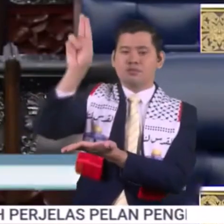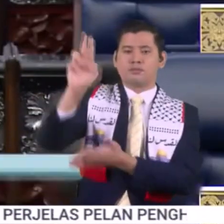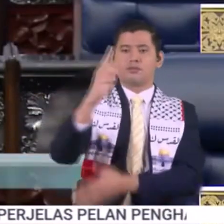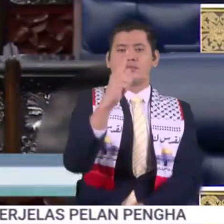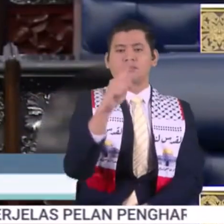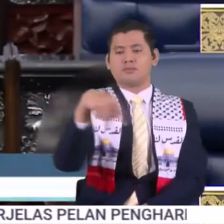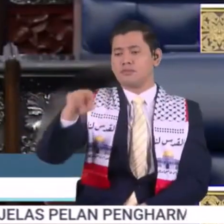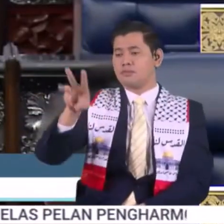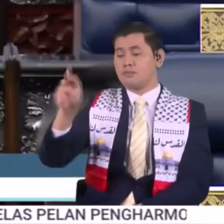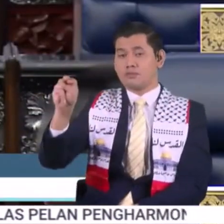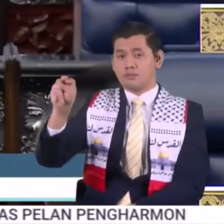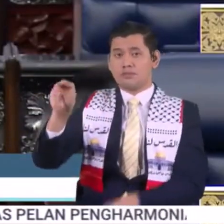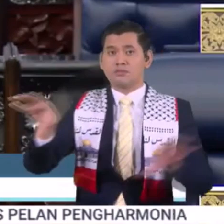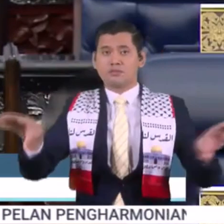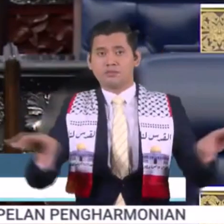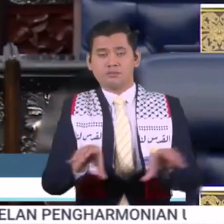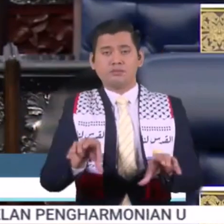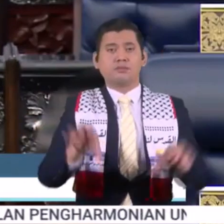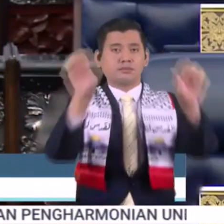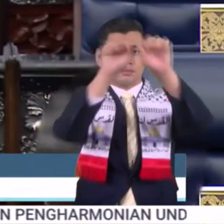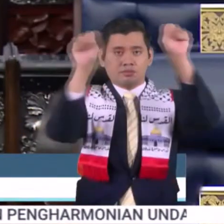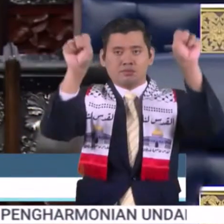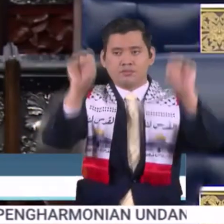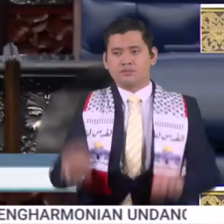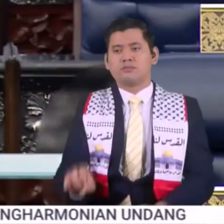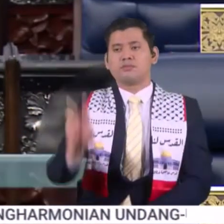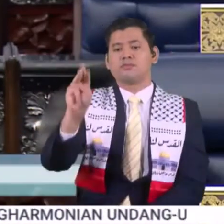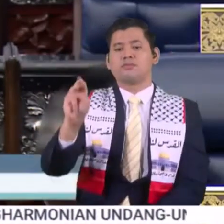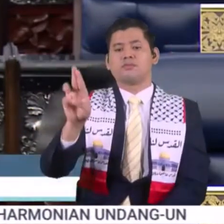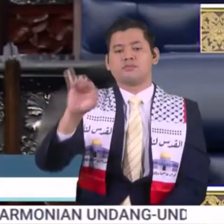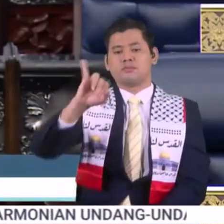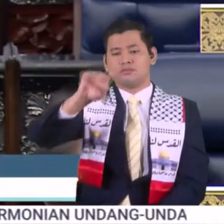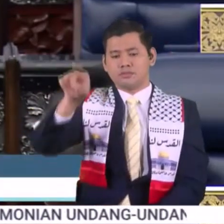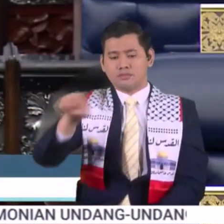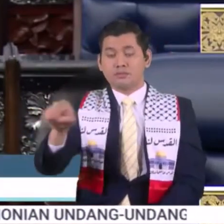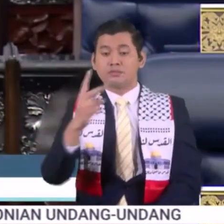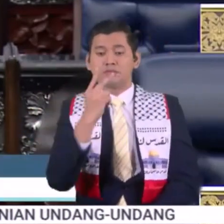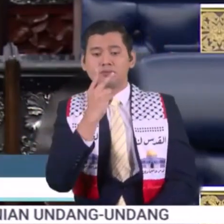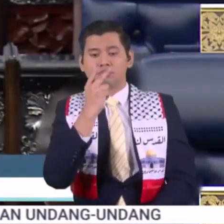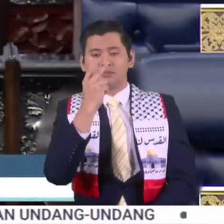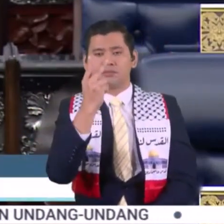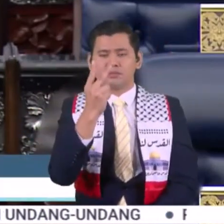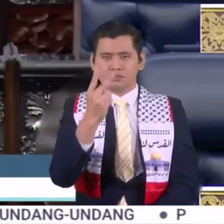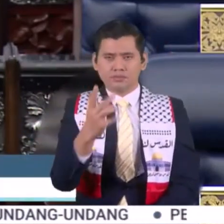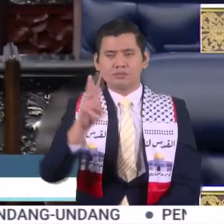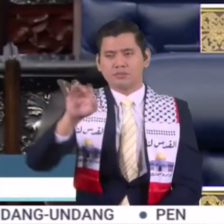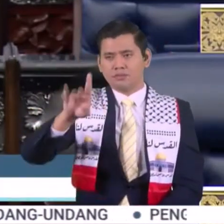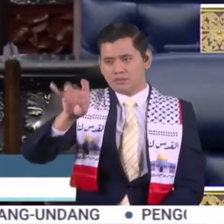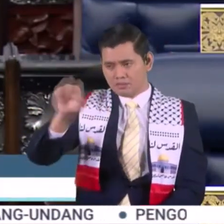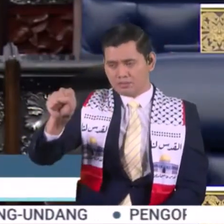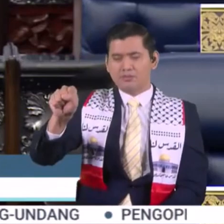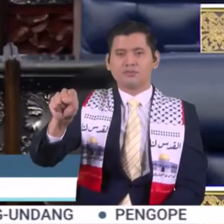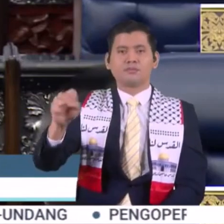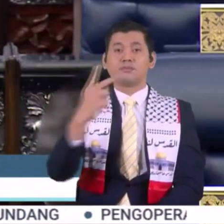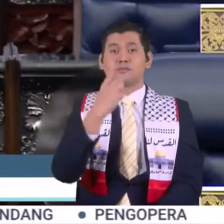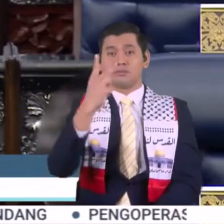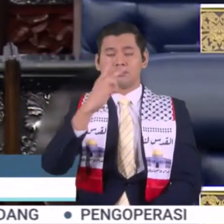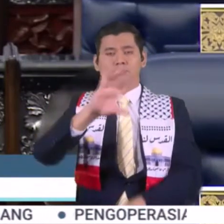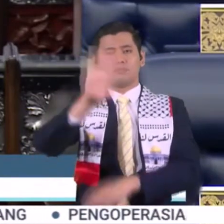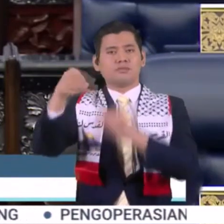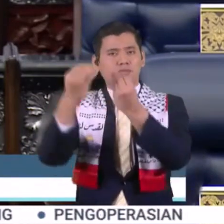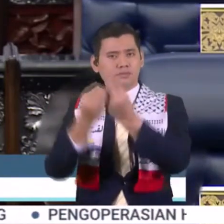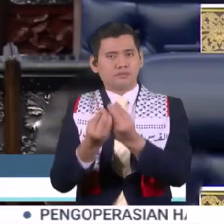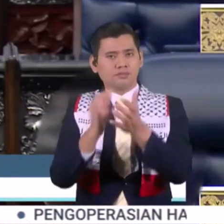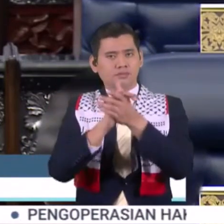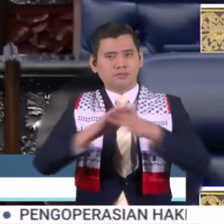KPM yang berhormat membangunkan MUIS ini, sistem ini bagi memastikan kawalan dan integriti data agar selamat dan tidak